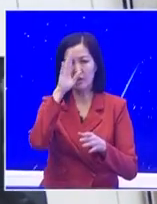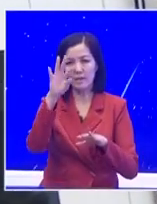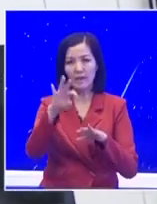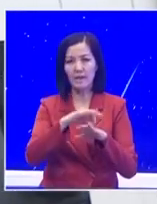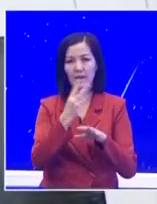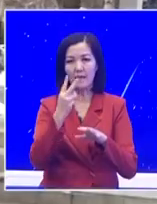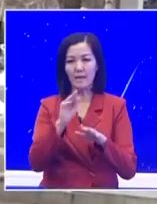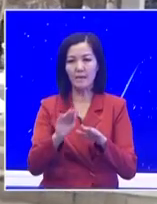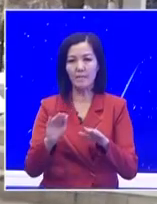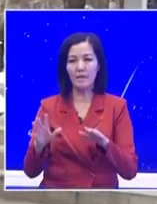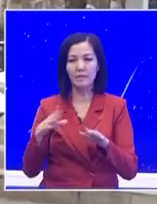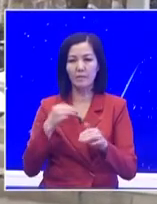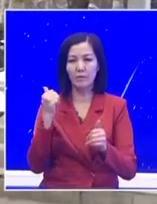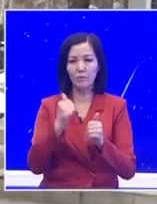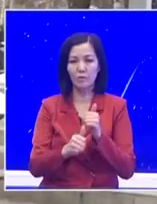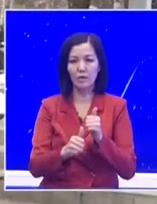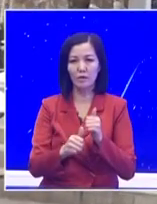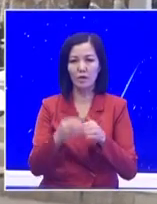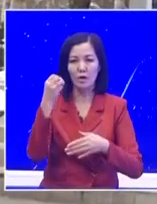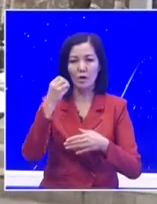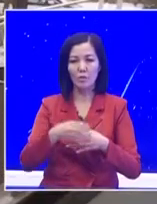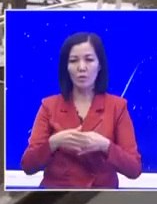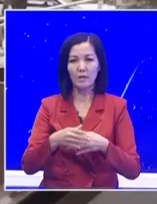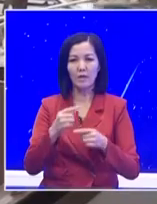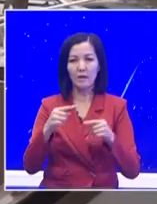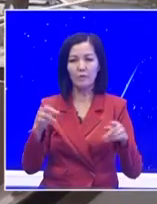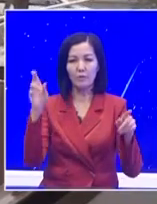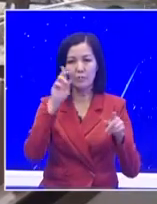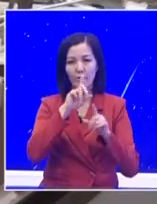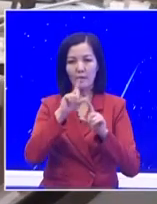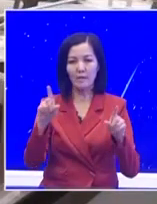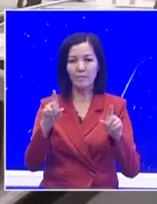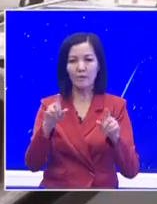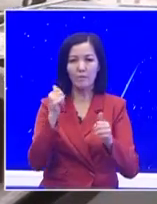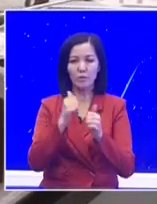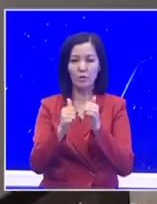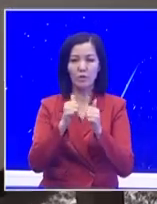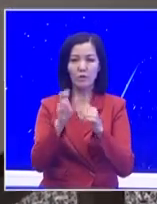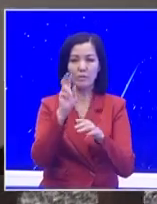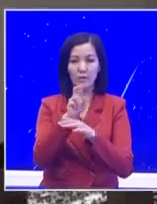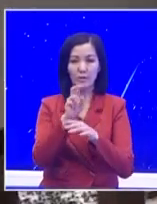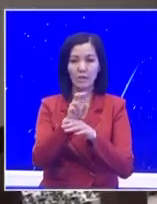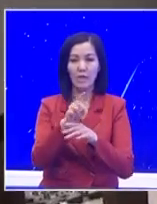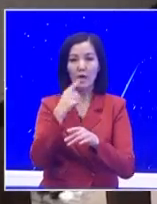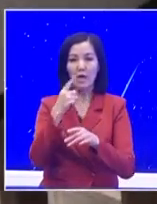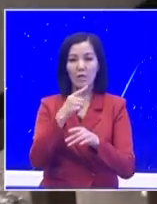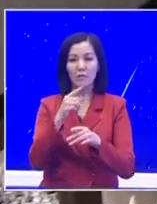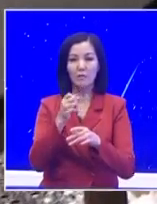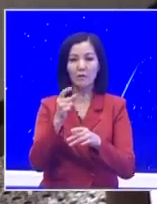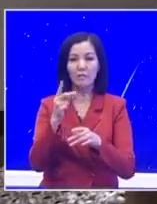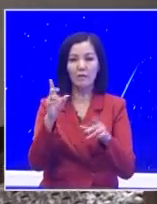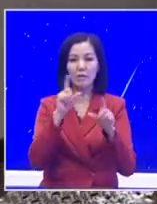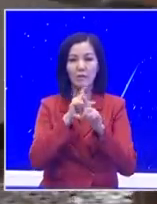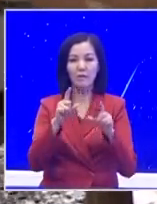2 баласы бар. Ол күнделікті тіршілікте орталыққа және әртүрлі мемлекеттік мекемелерге жиі шығады. Айтуынша қаладағы бірқатар мекемеге